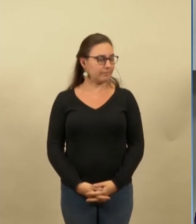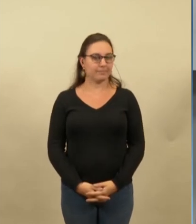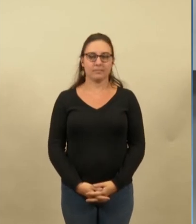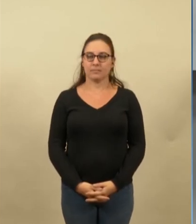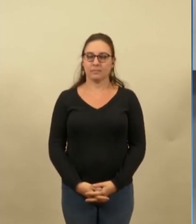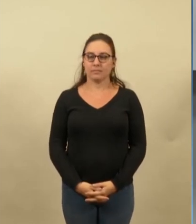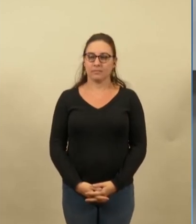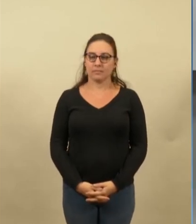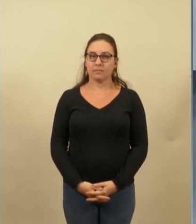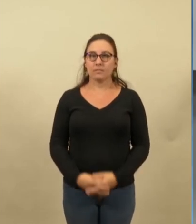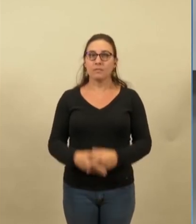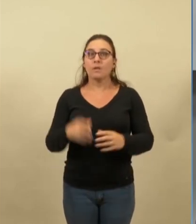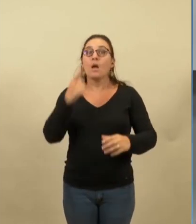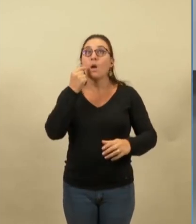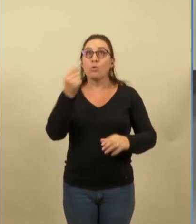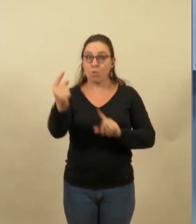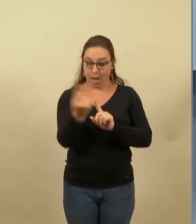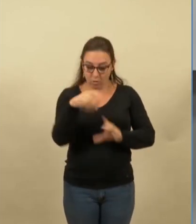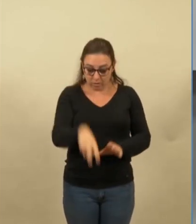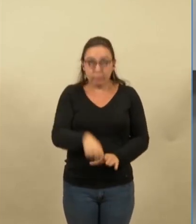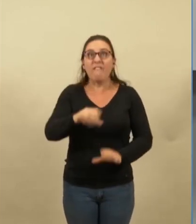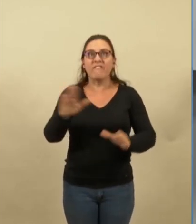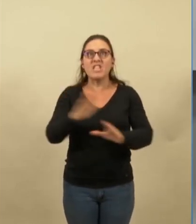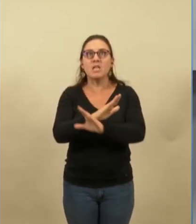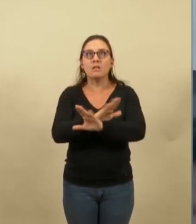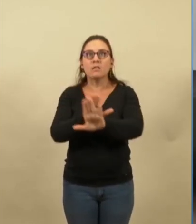pour nous approchez plus de ce bol ce qu'on fait sans